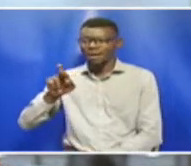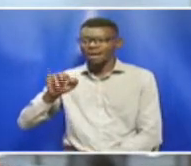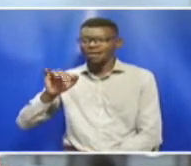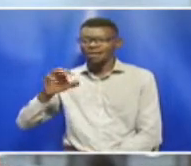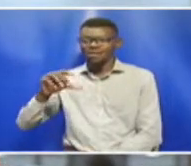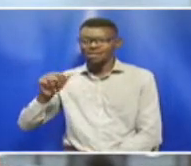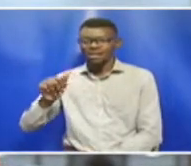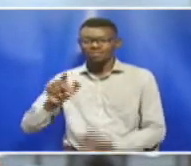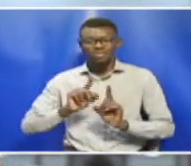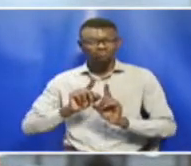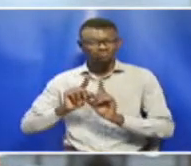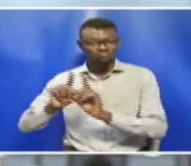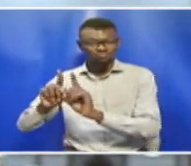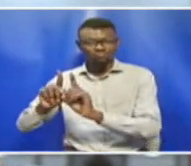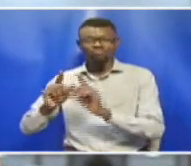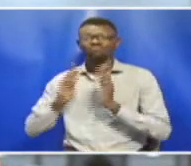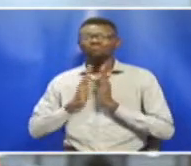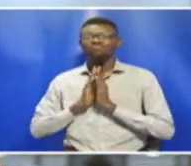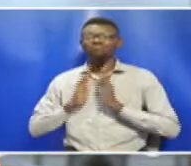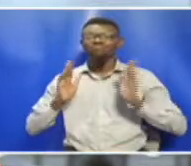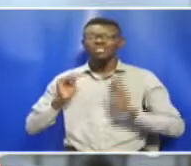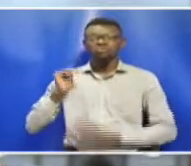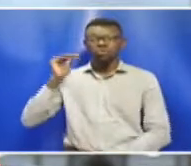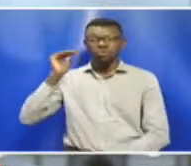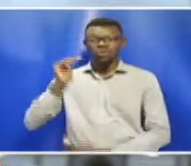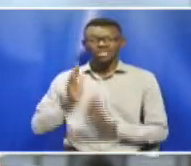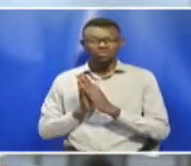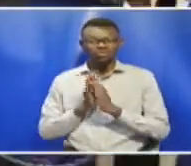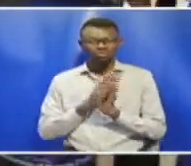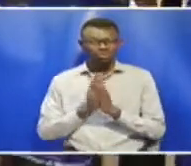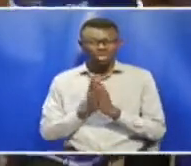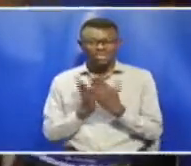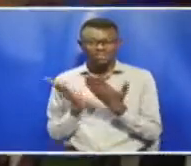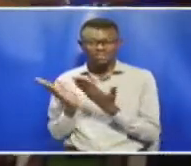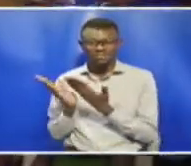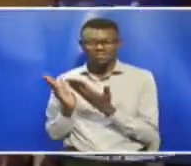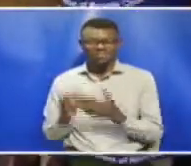na Askofu mkuu na kuandaa taarifa ifuatayo.